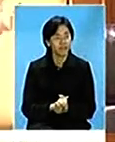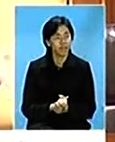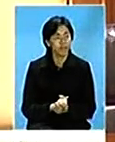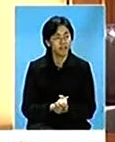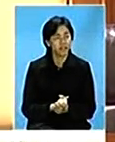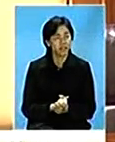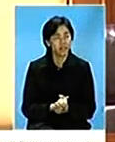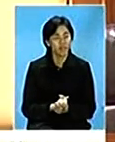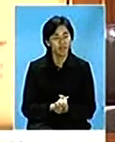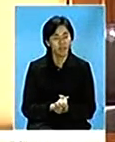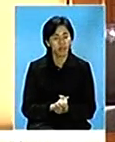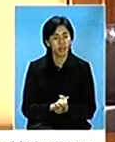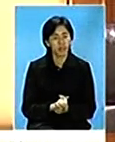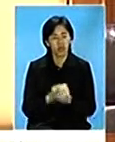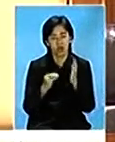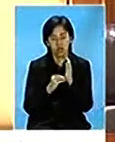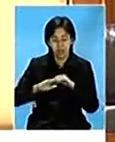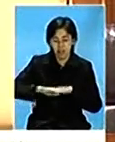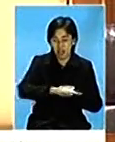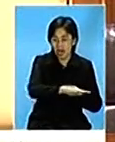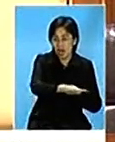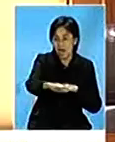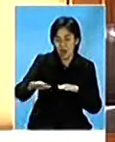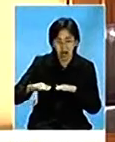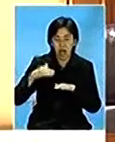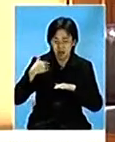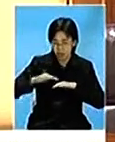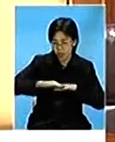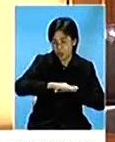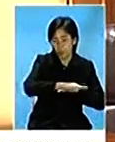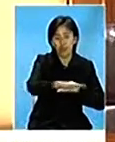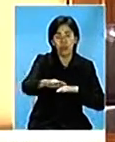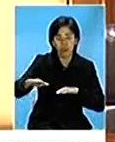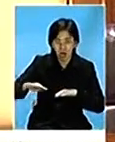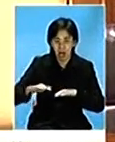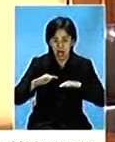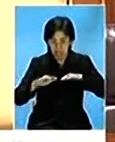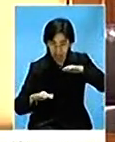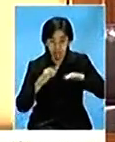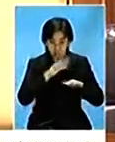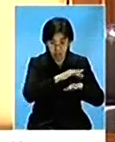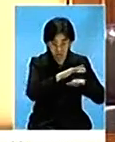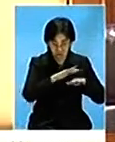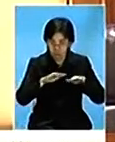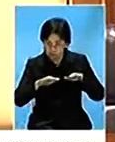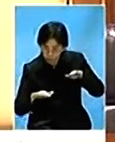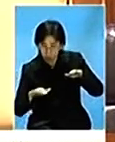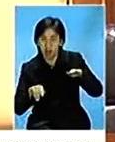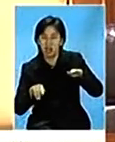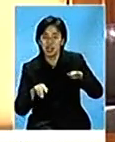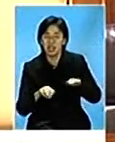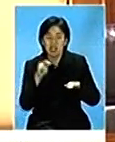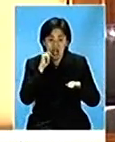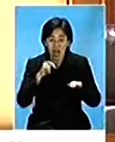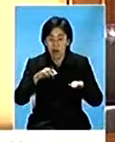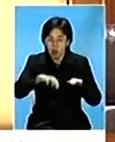พื้นที่ข้างล่างเนี่ยนะครับราบไม่มีสโลปนะครับหลายพื้นที่เนี่ยต่ำกว่าน้ำทะเลนะครับการจะระบายน้ำออกเนี่ยนะถ้าขุด